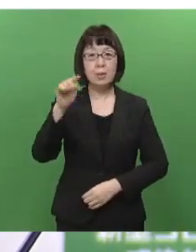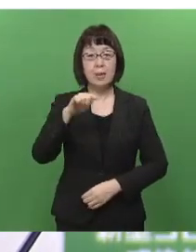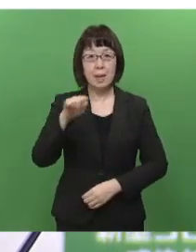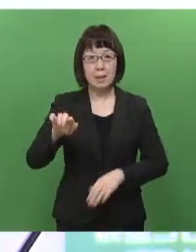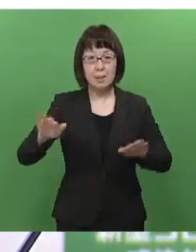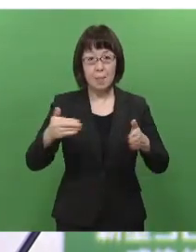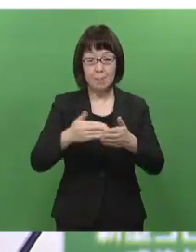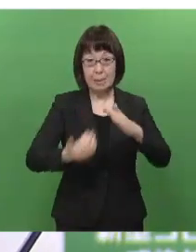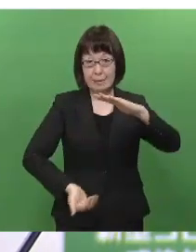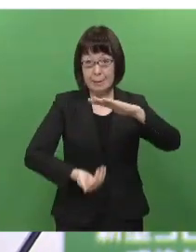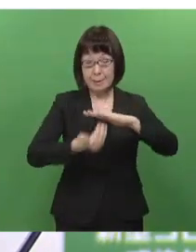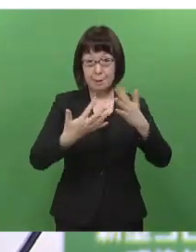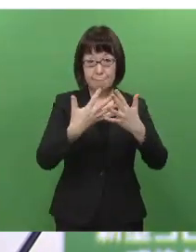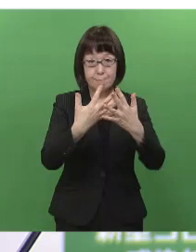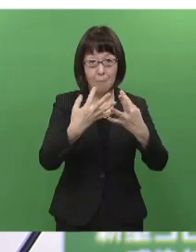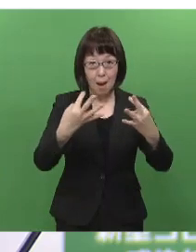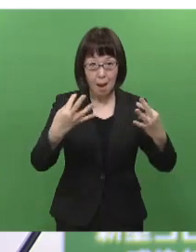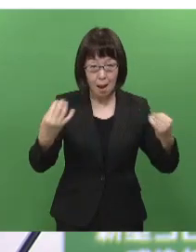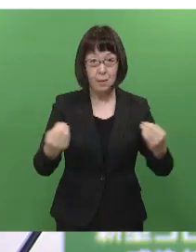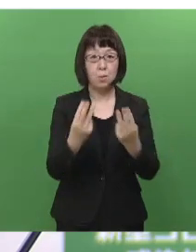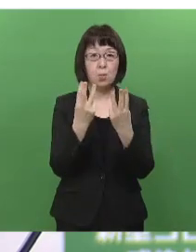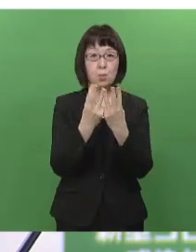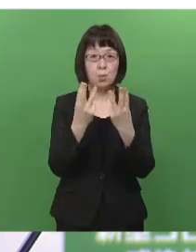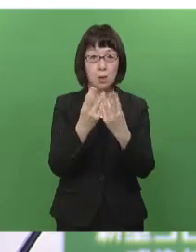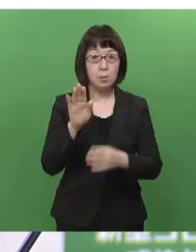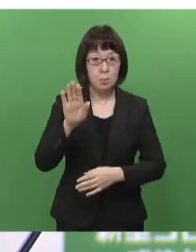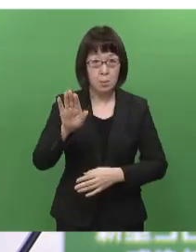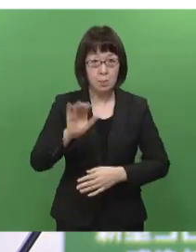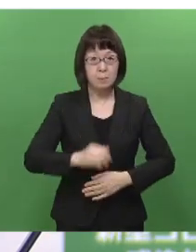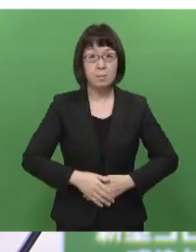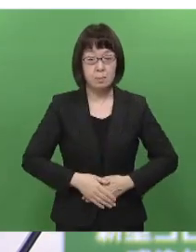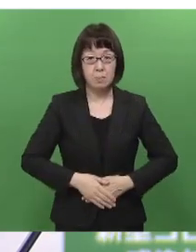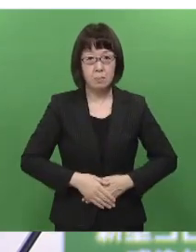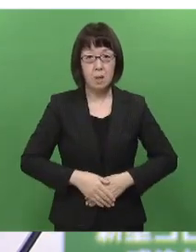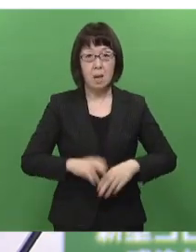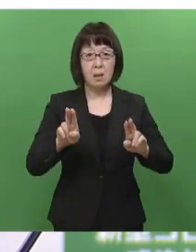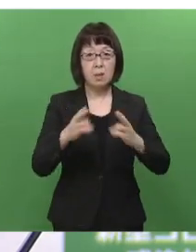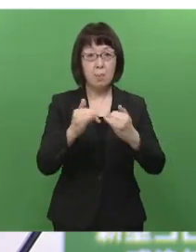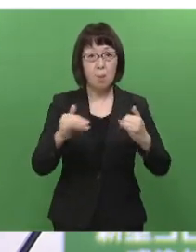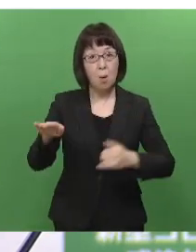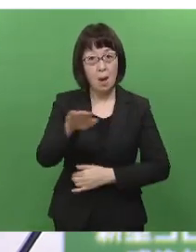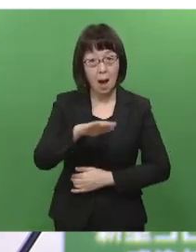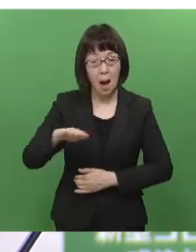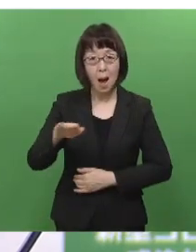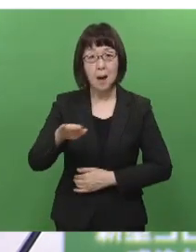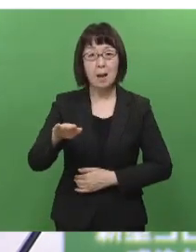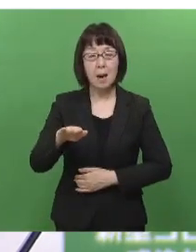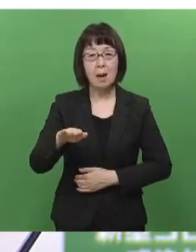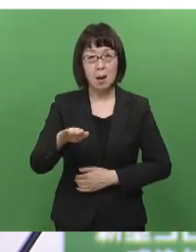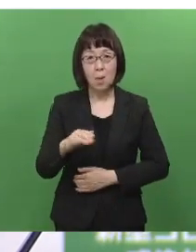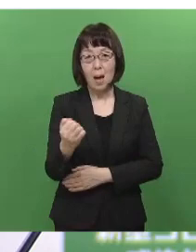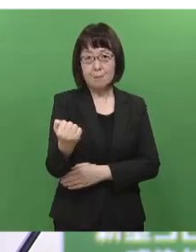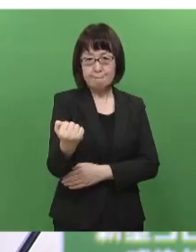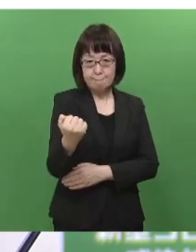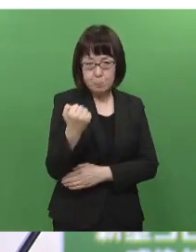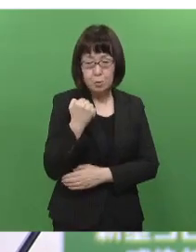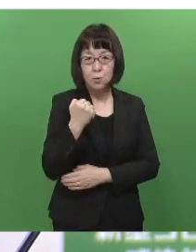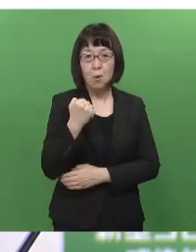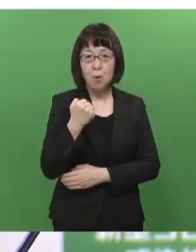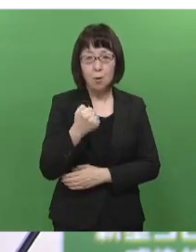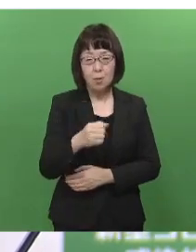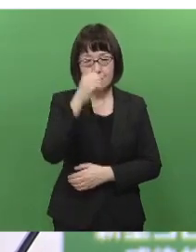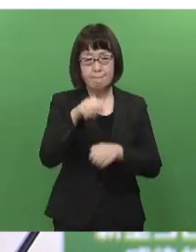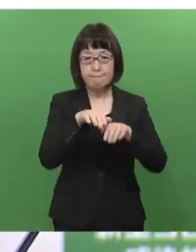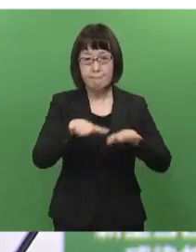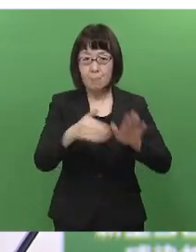多を記録をいたしております。そして専門家からは実効性のある強い感染拡大防止策